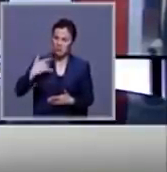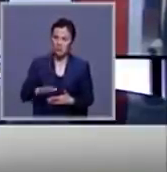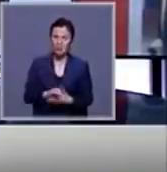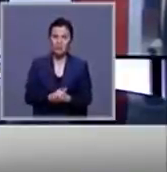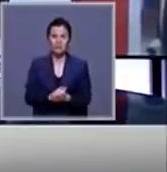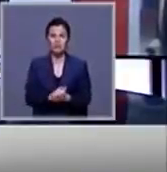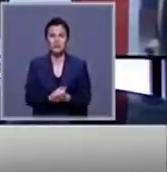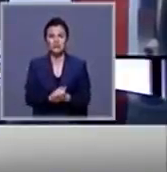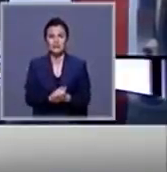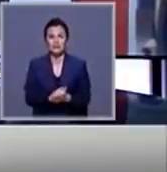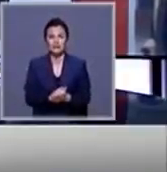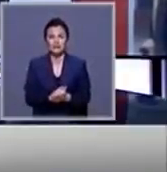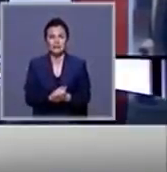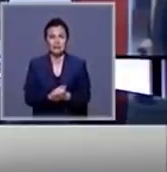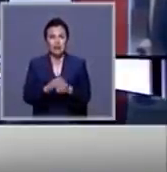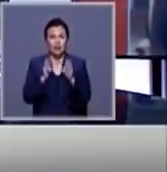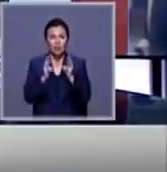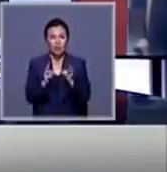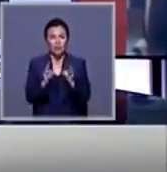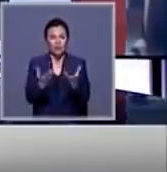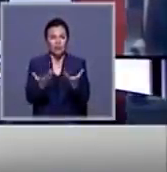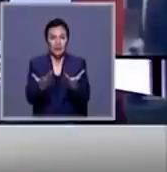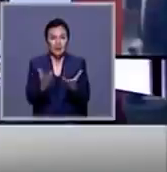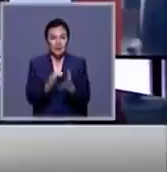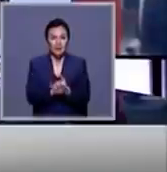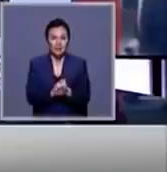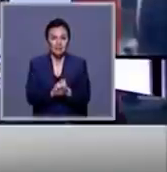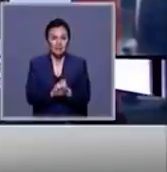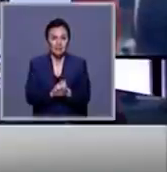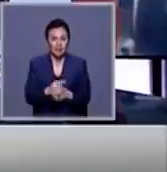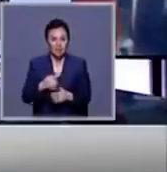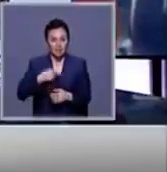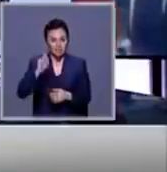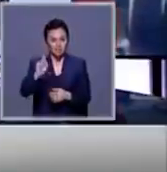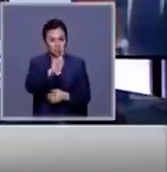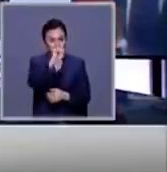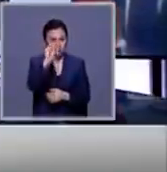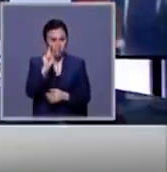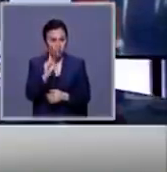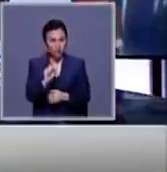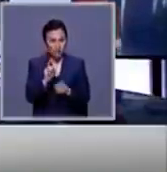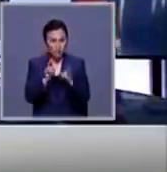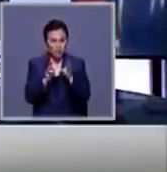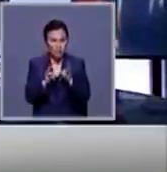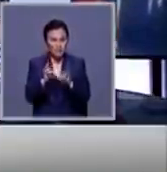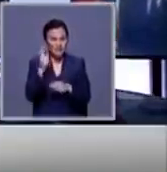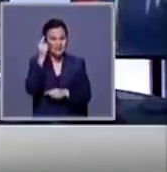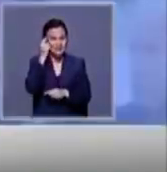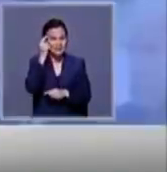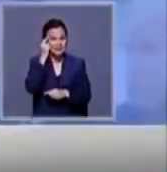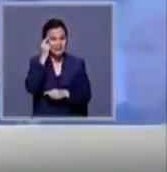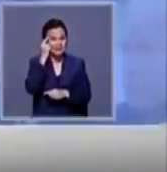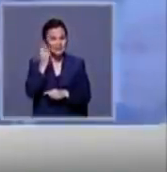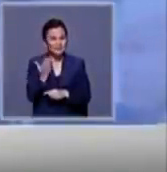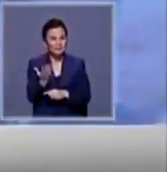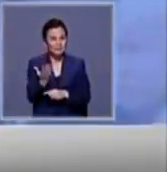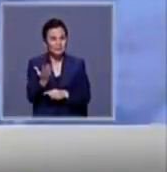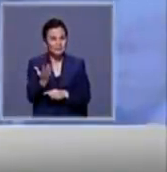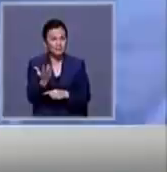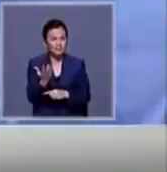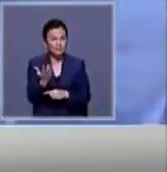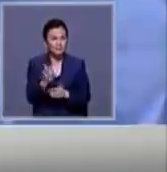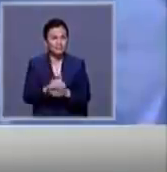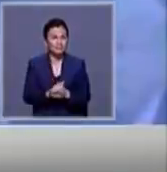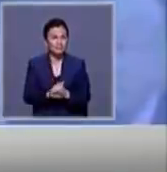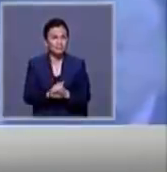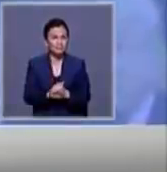กใช่ป่ะอันนี้ง่ายป่ะผมยังสงสัยว่าวิธีคิดเนี่ยคือ จะ